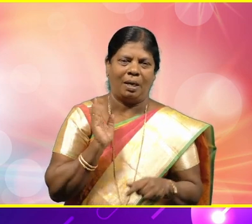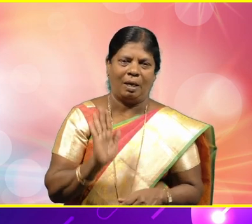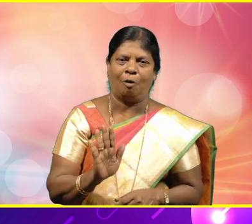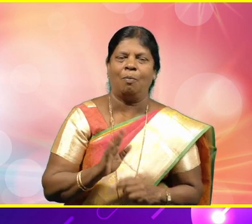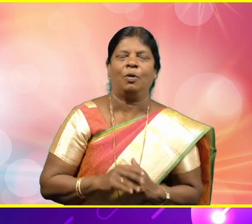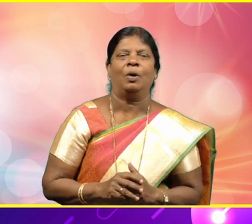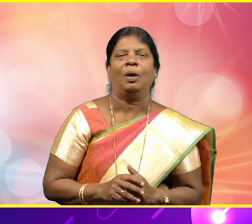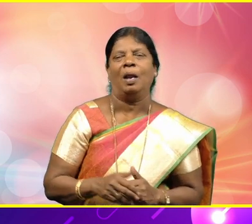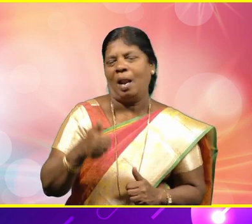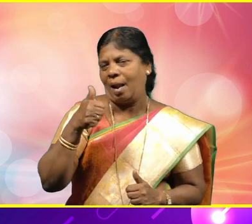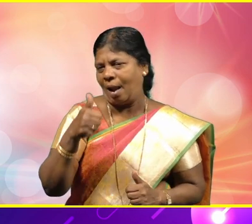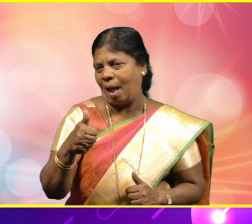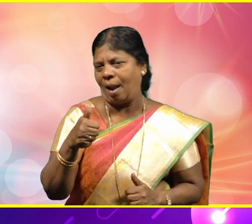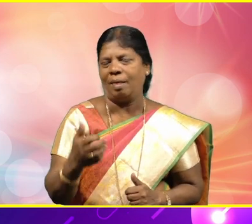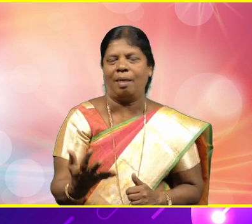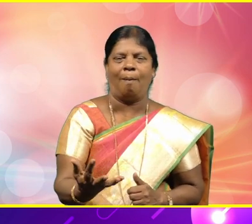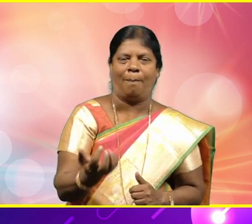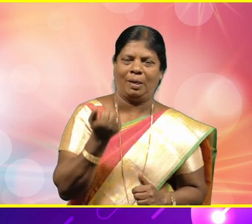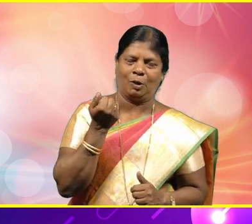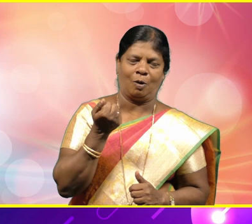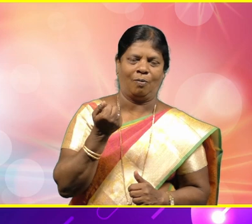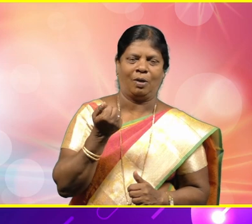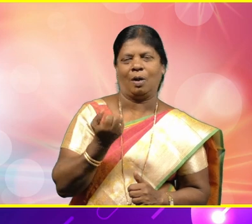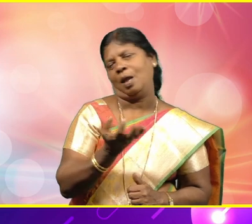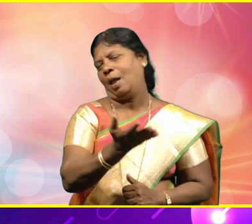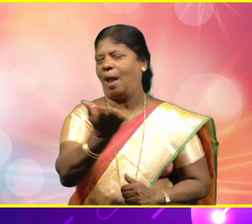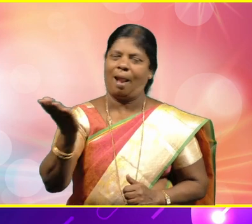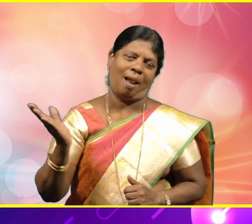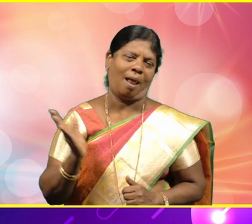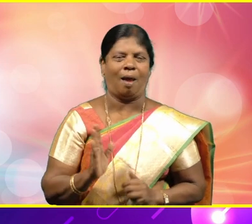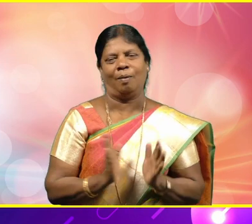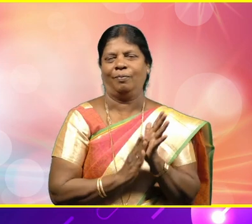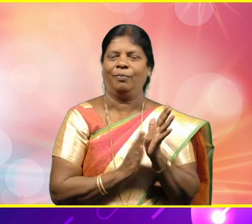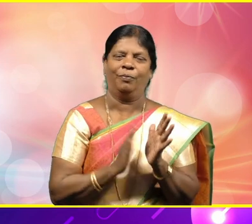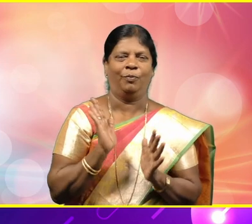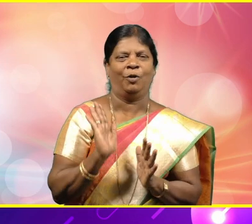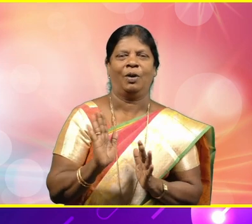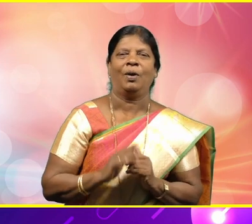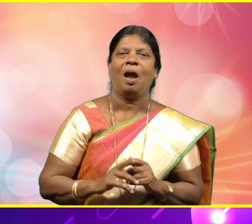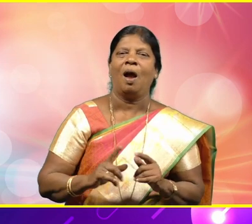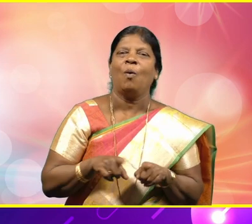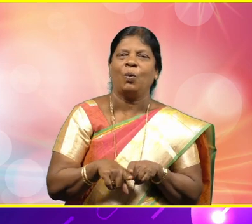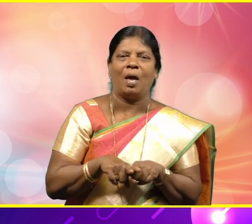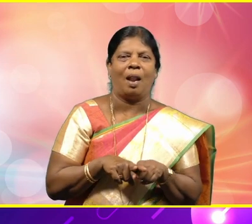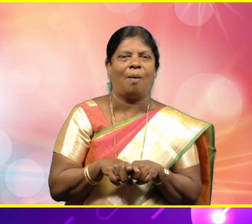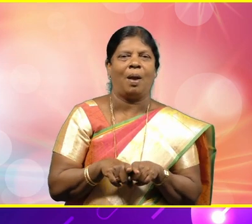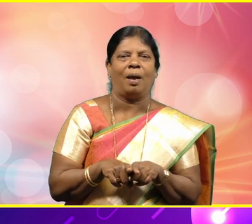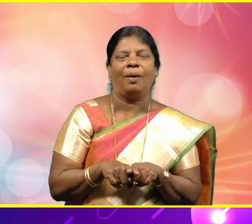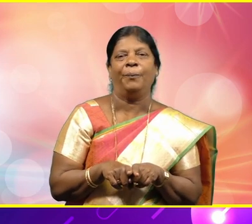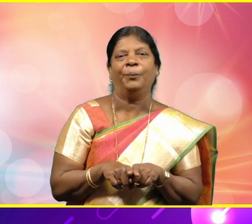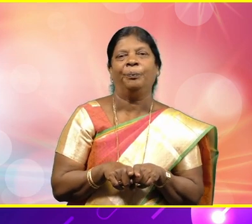பொழுது நல்லதை பெற்றுக்கொள்வதற்கு எல்லோரும் விரும்புவார்கள்.